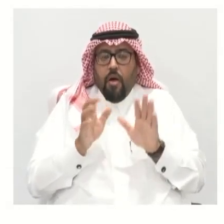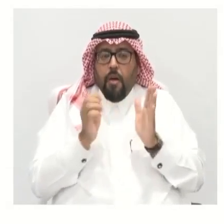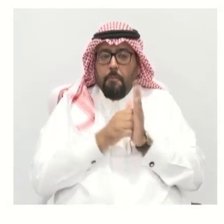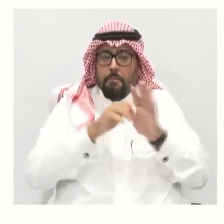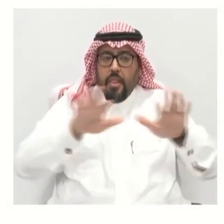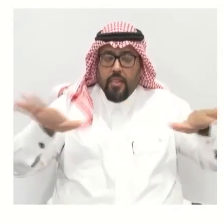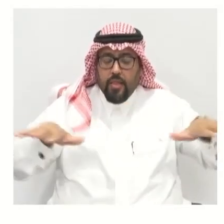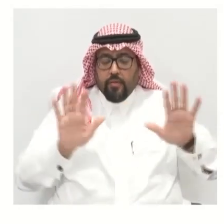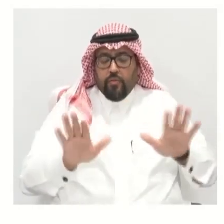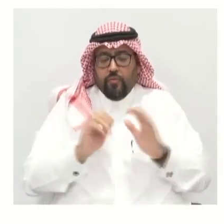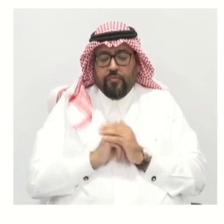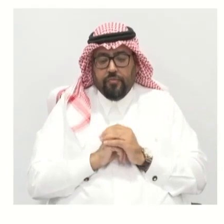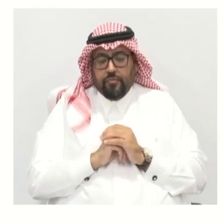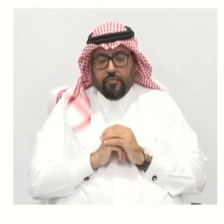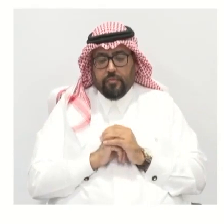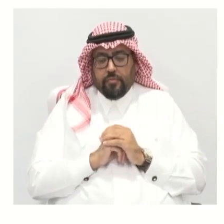بارك الله